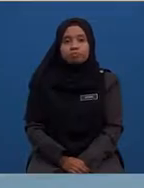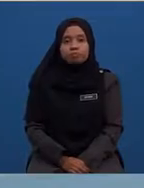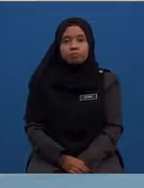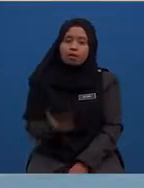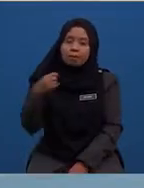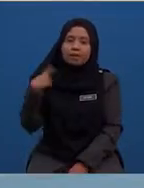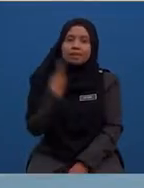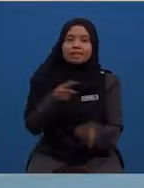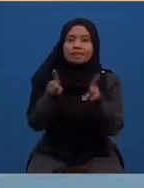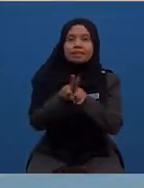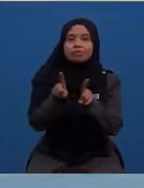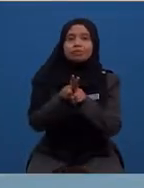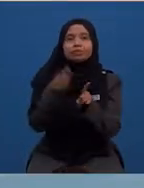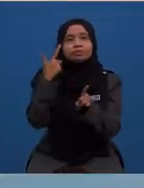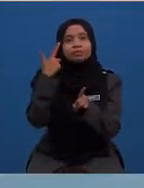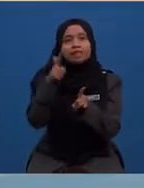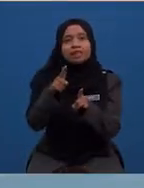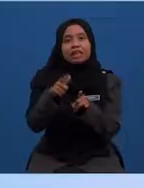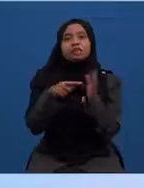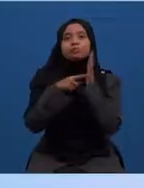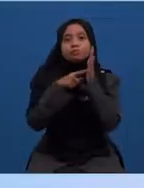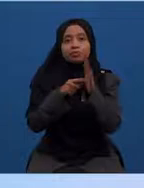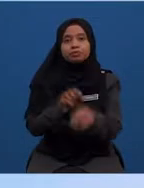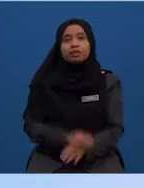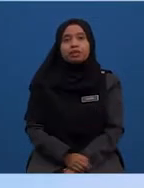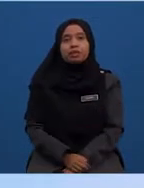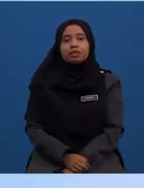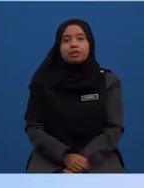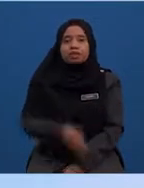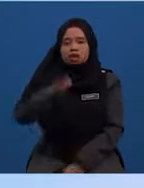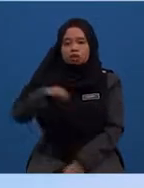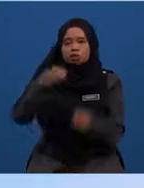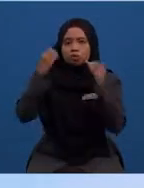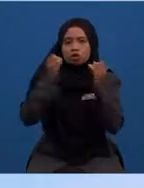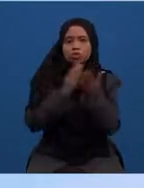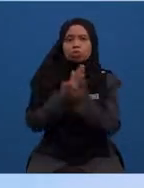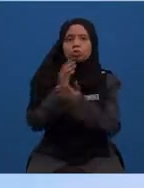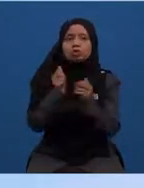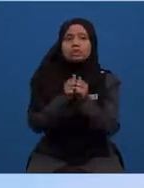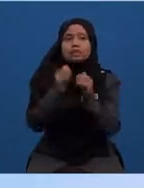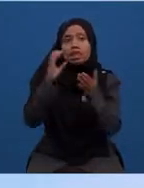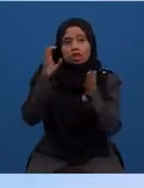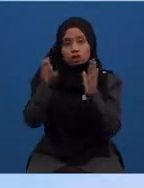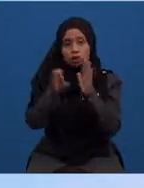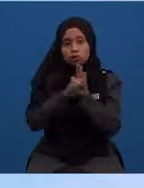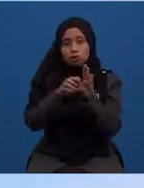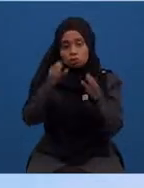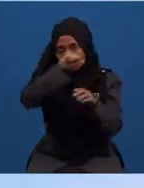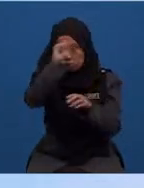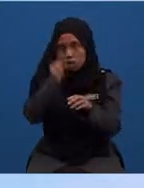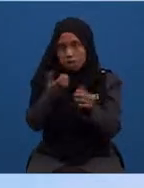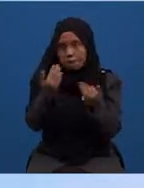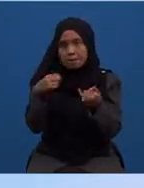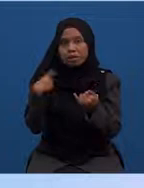Mari kita sama-sama lihat paparan skrin. Sebelum cikgu teruskan dengan contoh soalan, mari